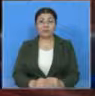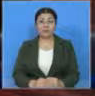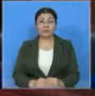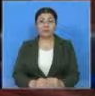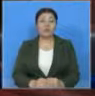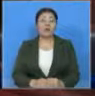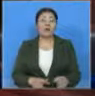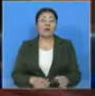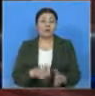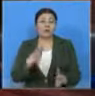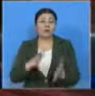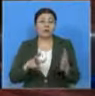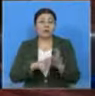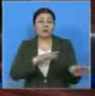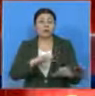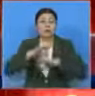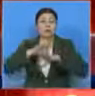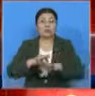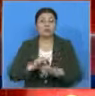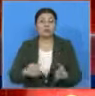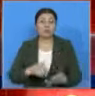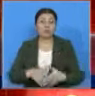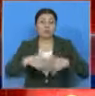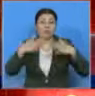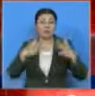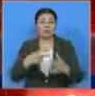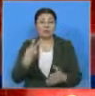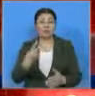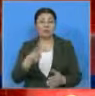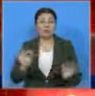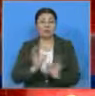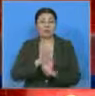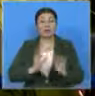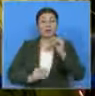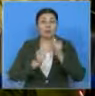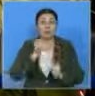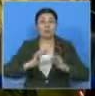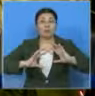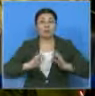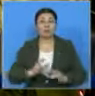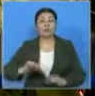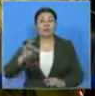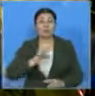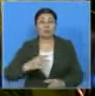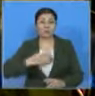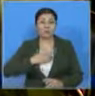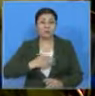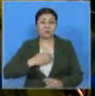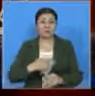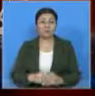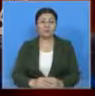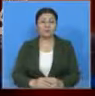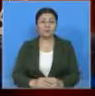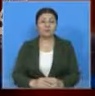В рамках фестиваля прошло 8 мероприятий. Самые масштабные из них – 2 вокальных конкурса международного и республиканского уровня.